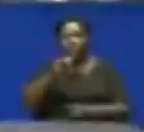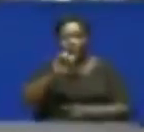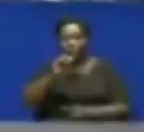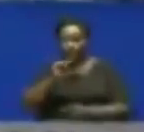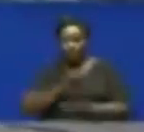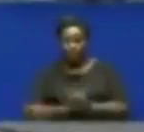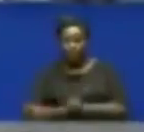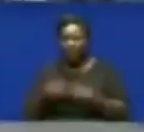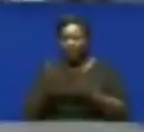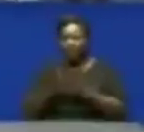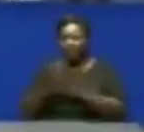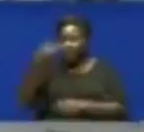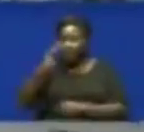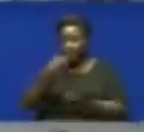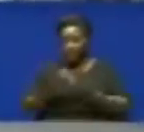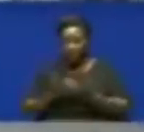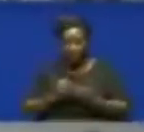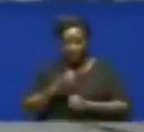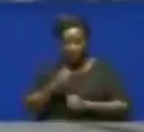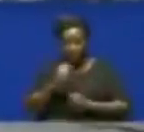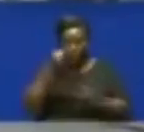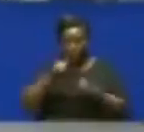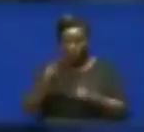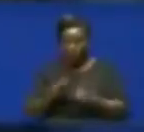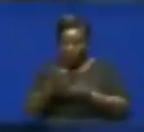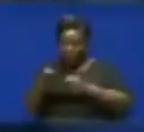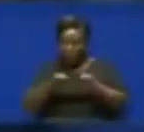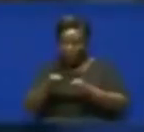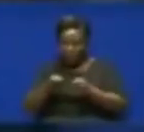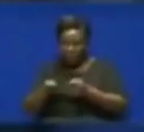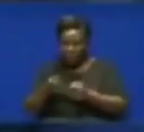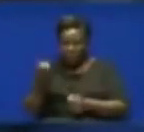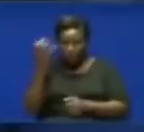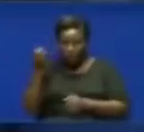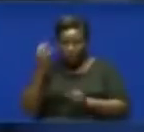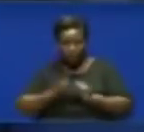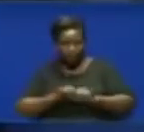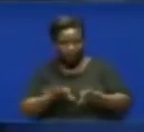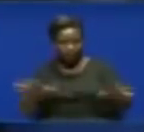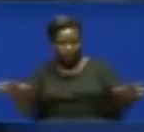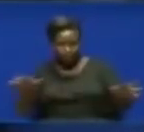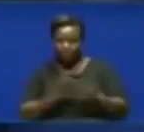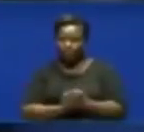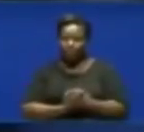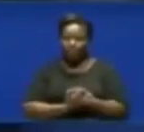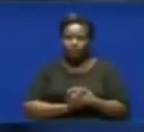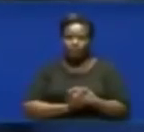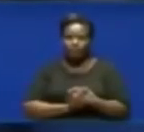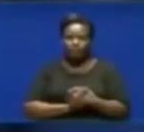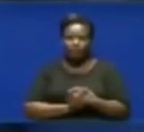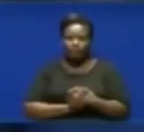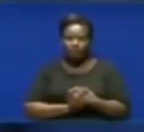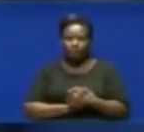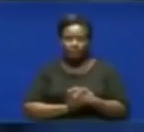ikachukua hatua ili kudhibiti kuenea kwa ugonjwa huo. Kubwa ambayo inatakiwa ifanyike kwenye pambana na ugonjwa wa